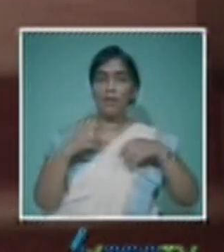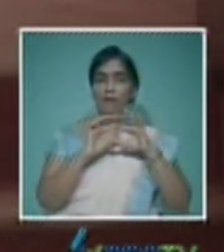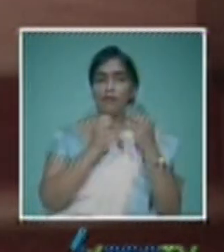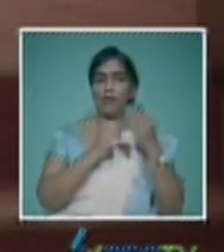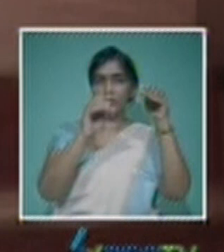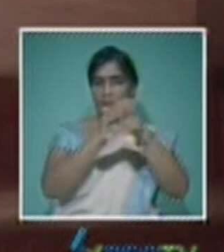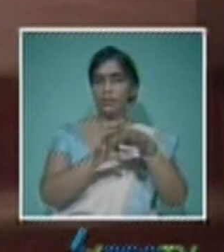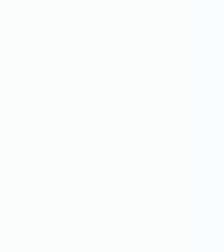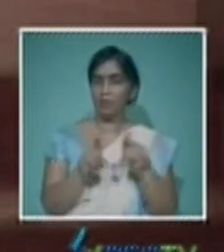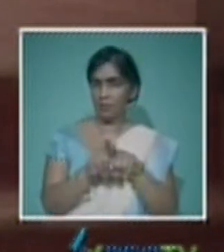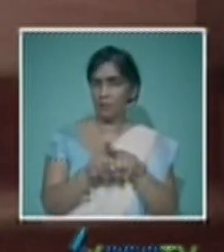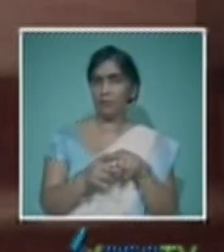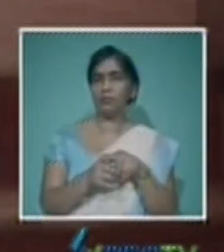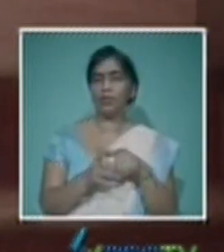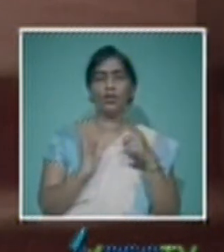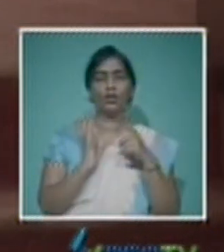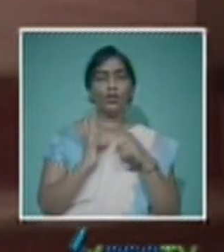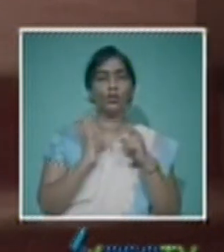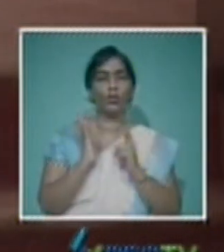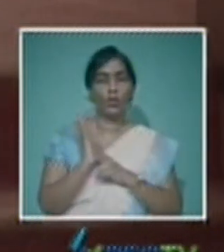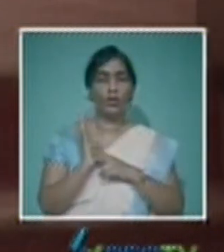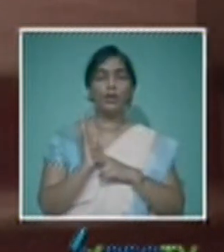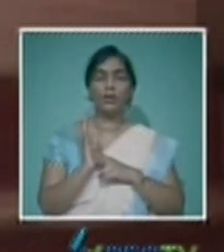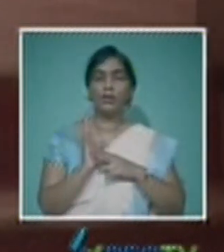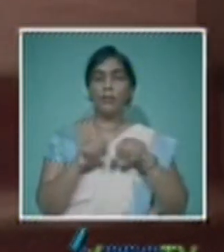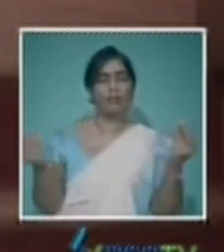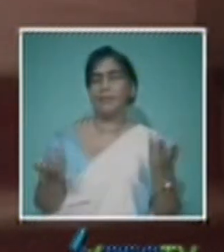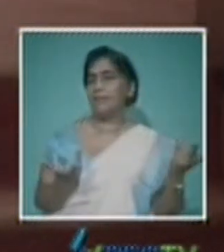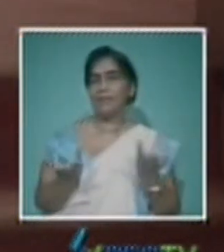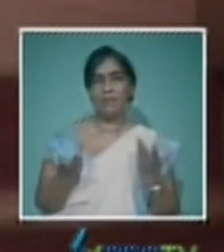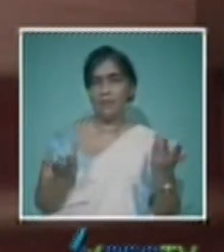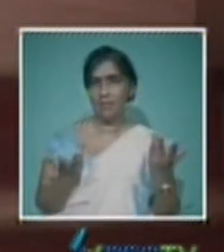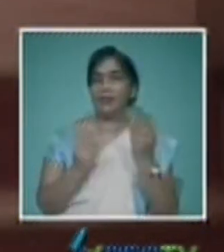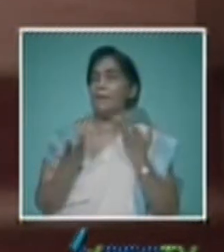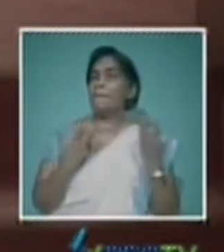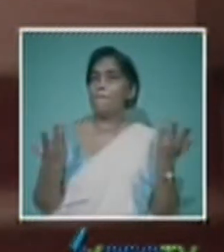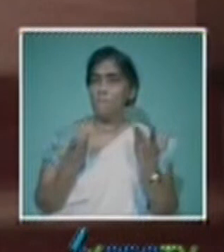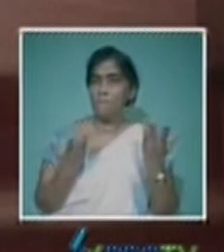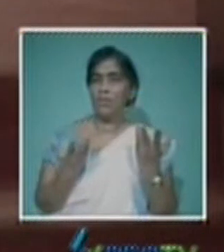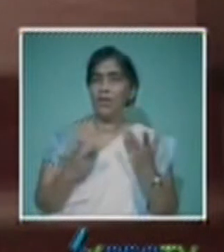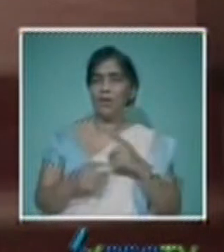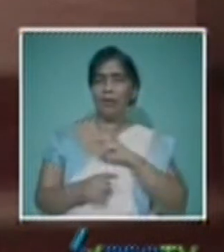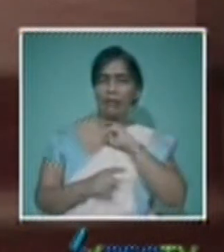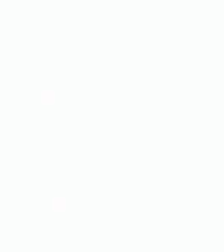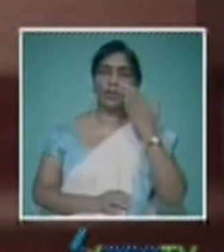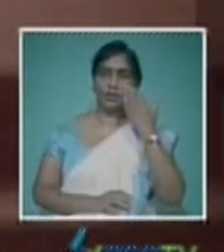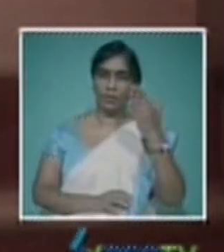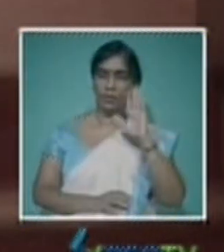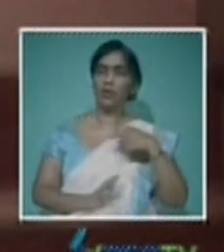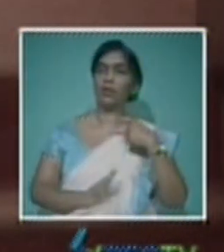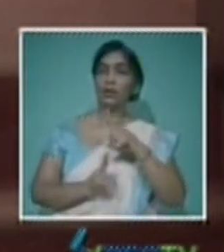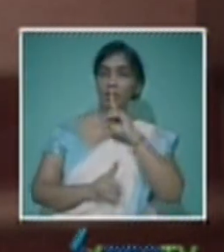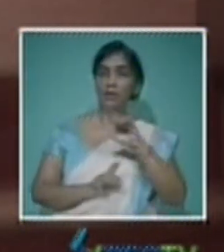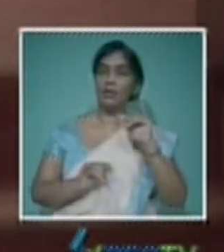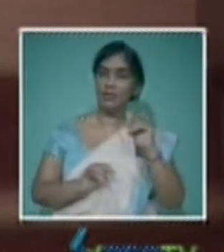කියලා අපට තොරතුරු ලැබිලා තියෙනවා. එක්සත් ජාතික පක්ෂයේ ප්‍රබලයකුත් ඒක සම්බන්ධයි. කවුද තප්පුලනවා ඇහෙන අර පැත්තෙන්? මේවා